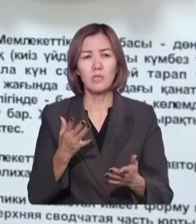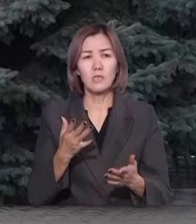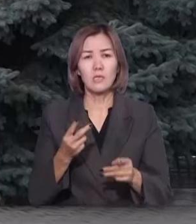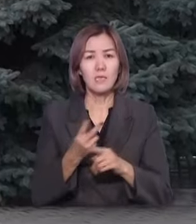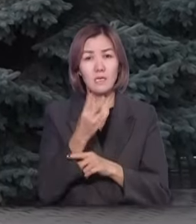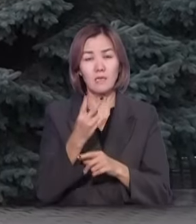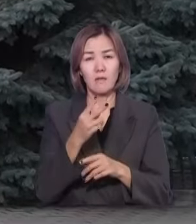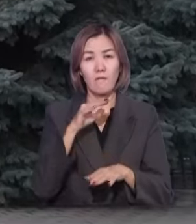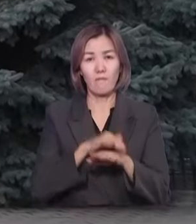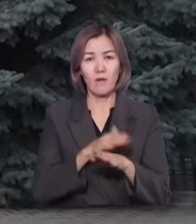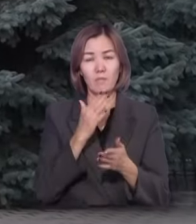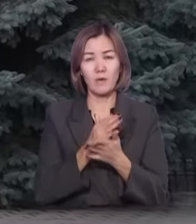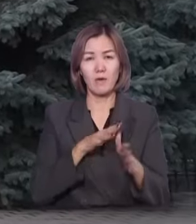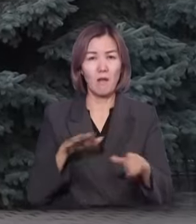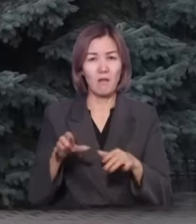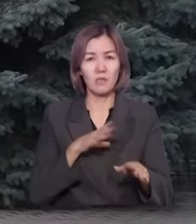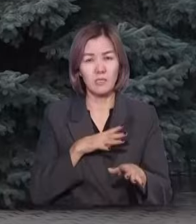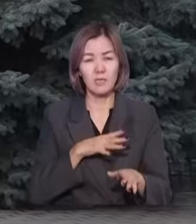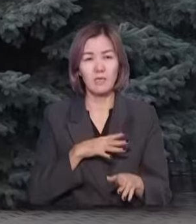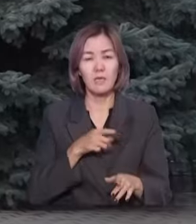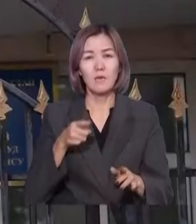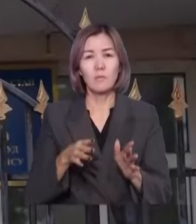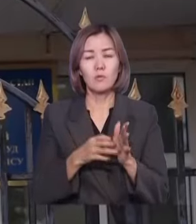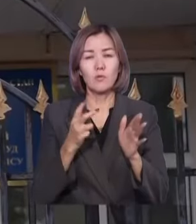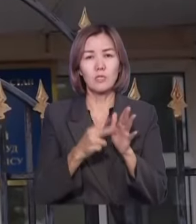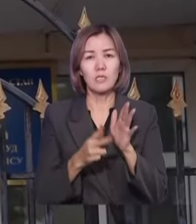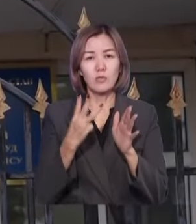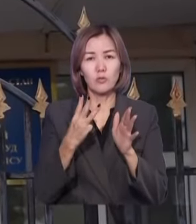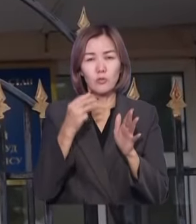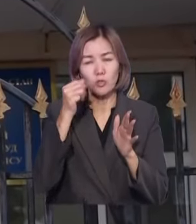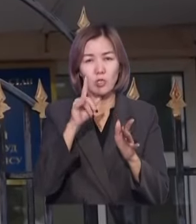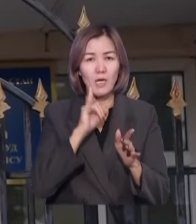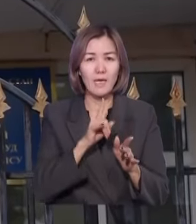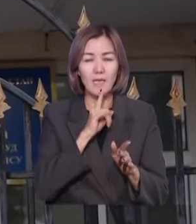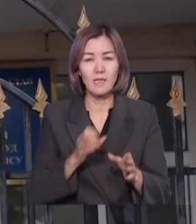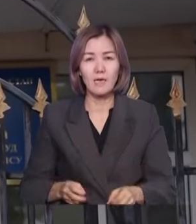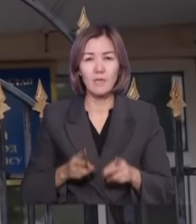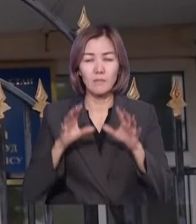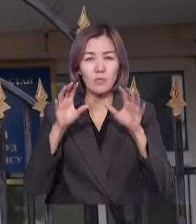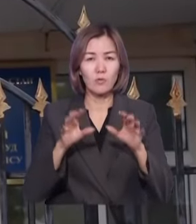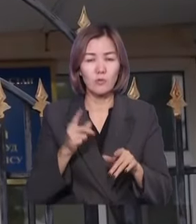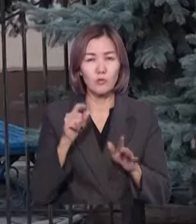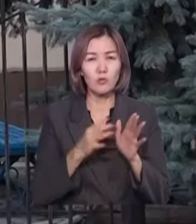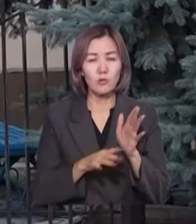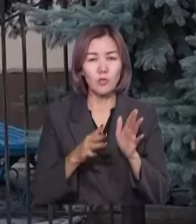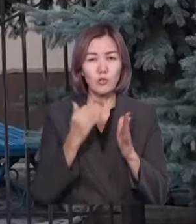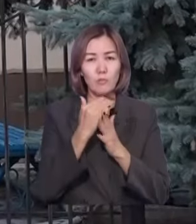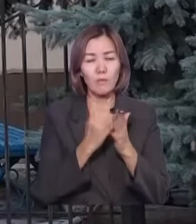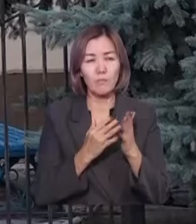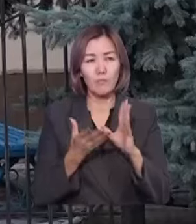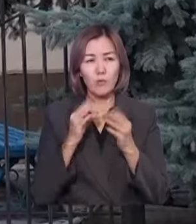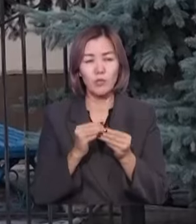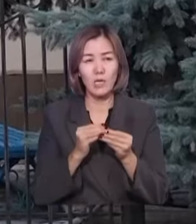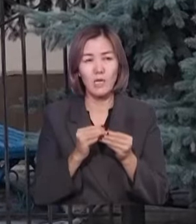рет. Көксу аудандық соты 1983 жылғы азаматшаны қылмыстық кодекстің 190-шы бабының 1-ші